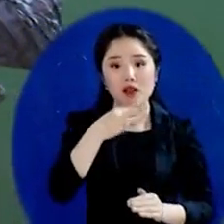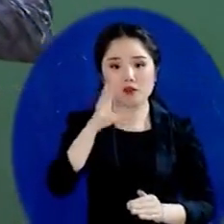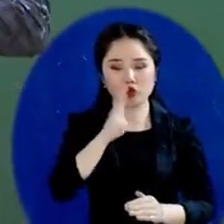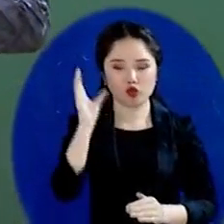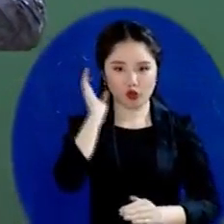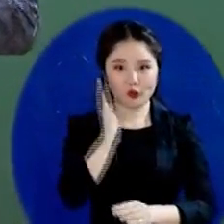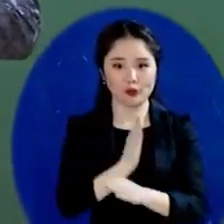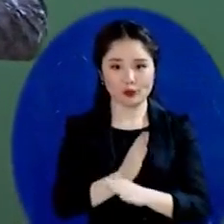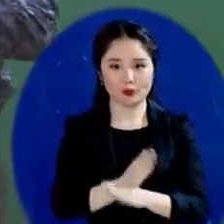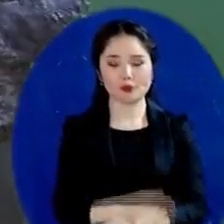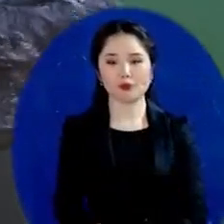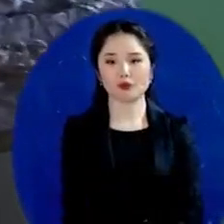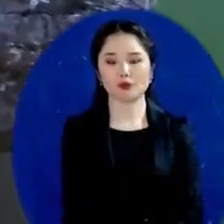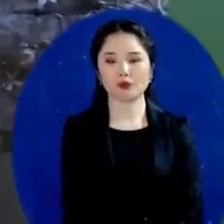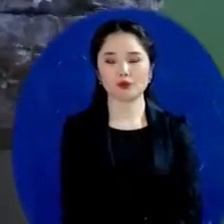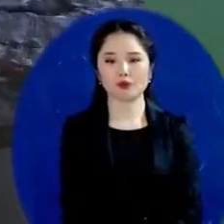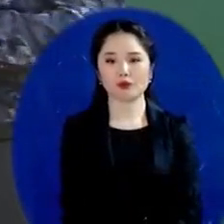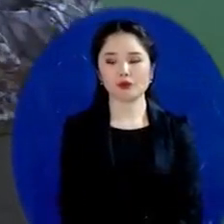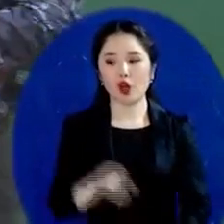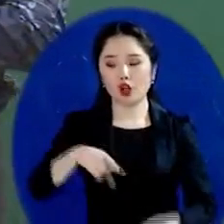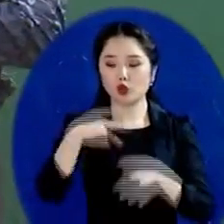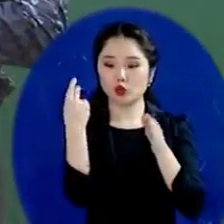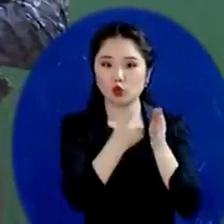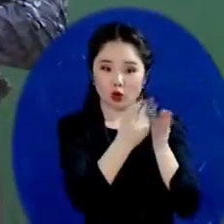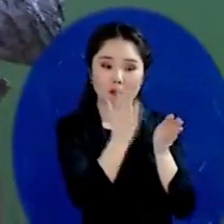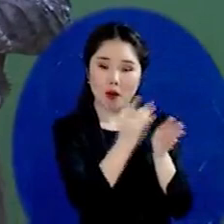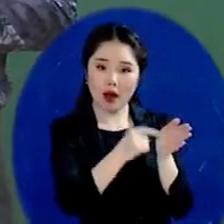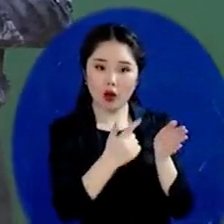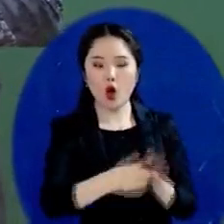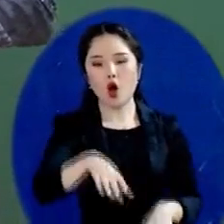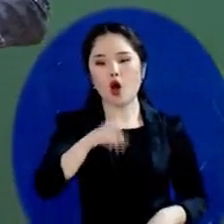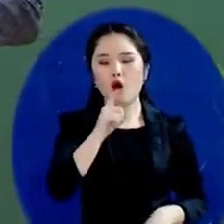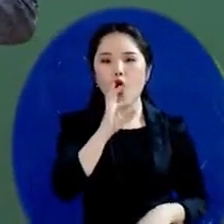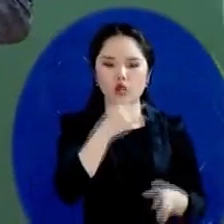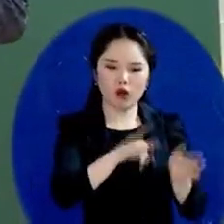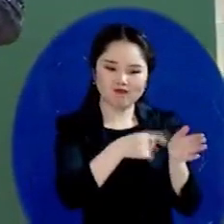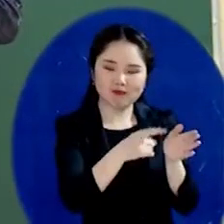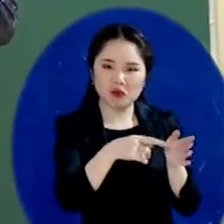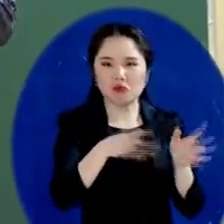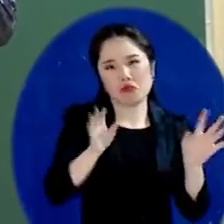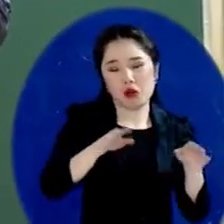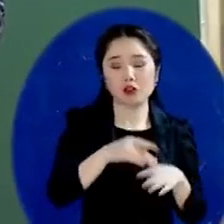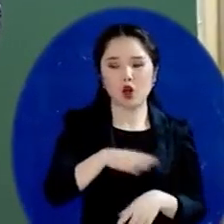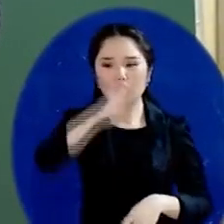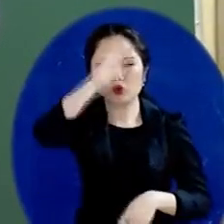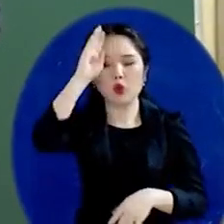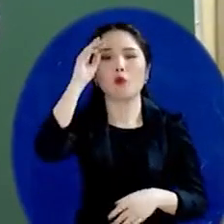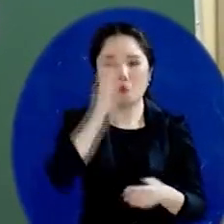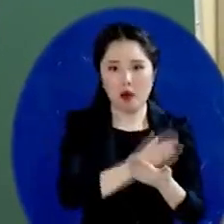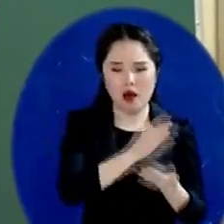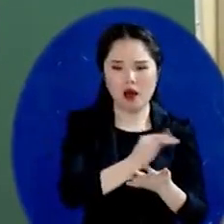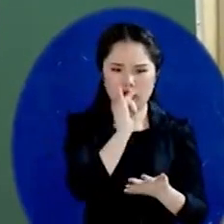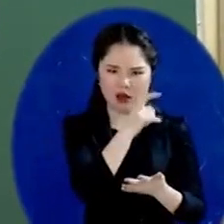мэдээллээс олж авлаа. Зурган дээр байгаа хорхоо шавж зуны үед илбэгшдэг. Тэгвэл өвлийн